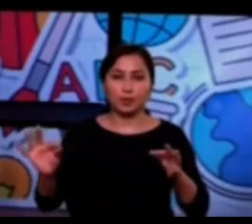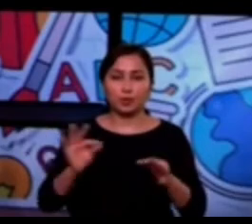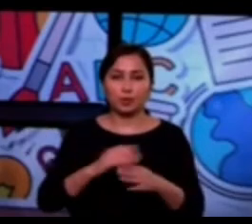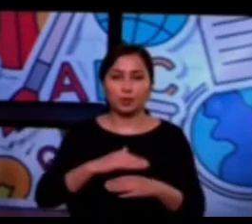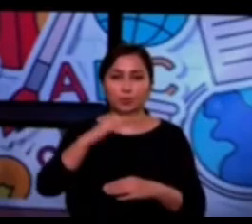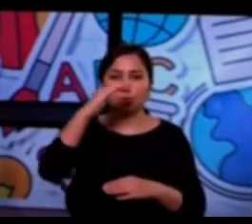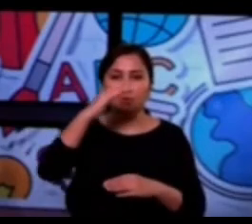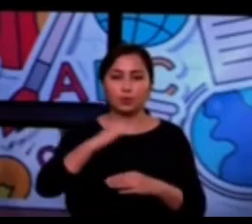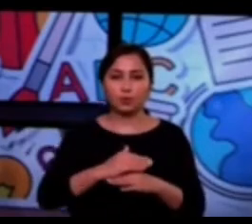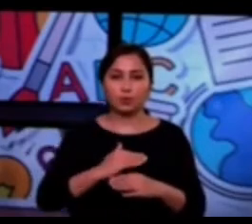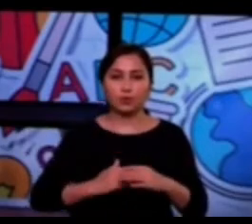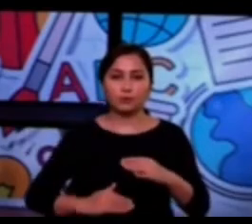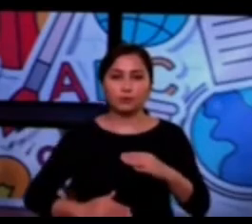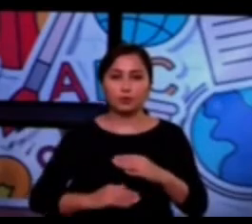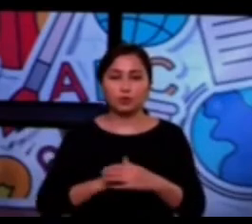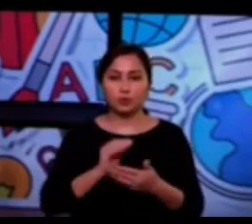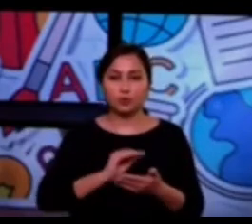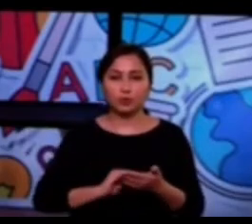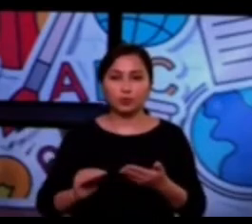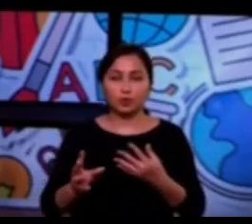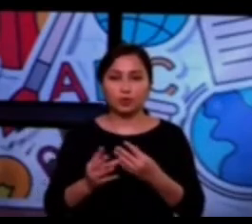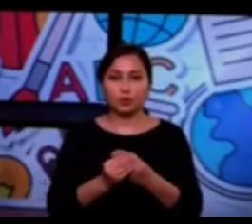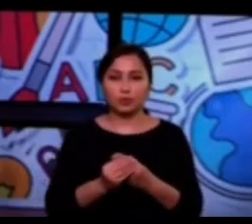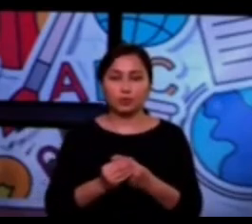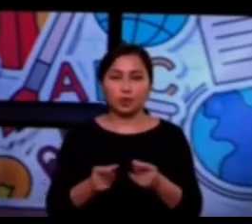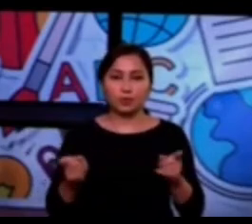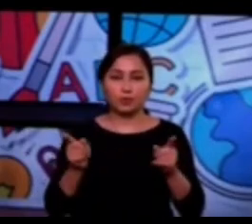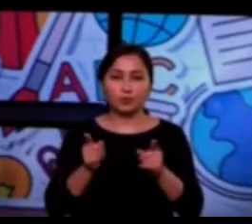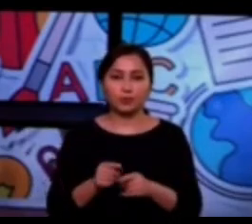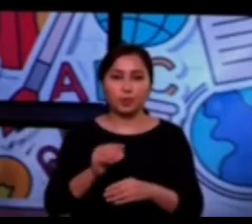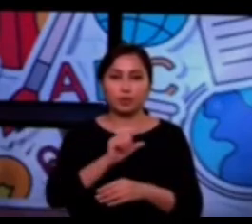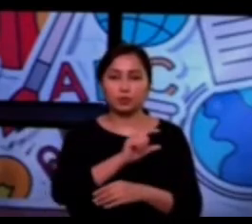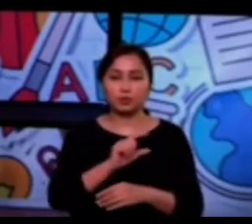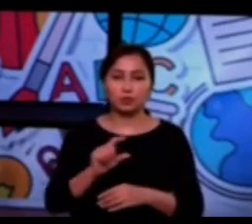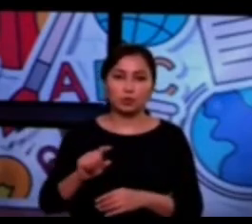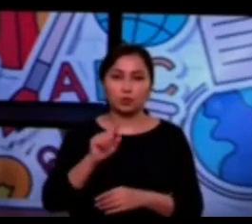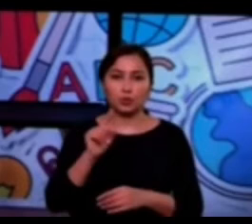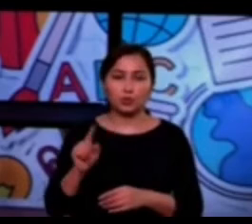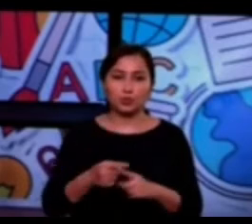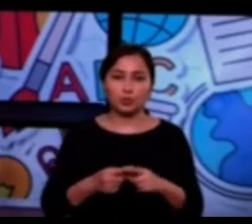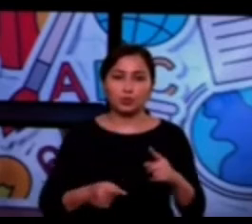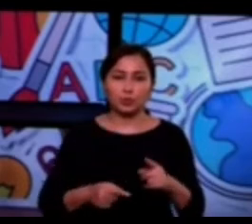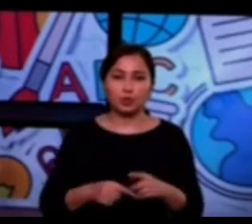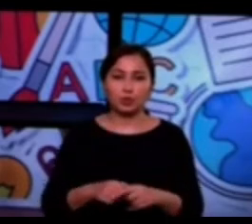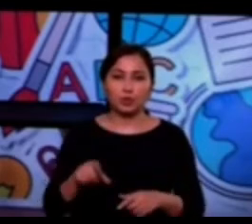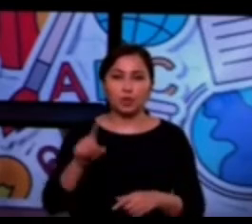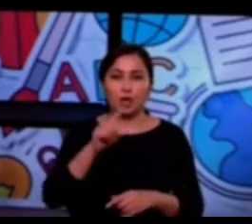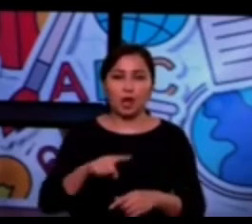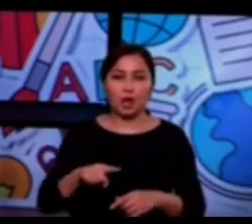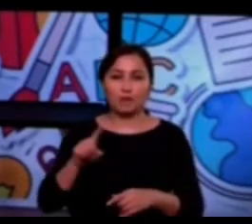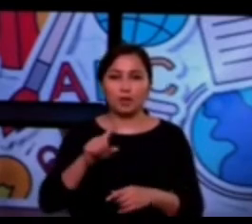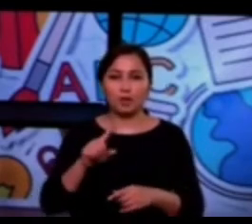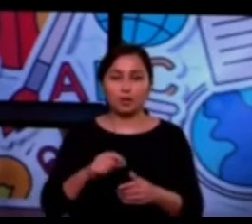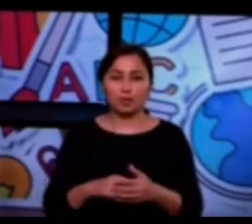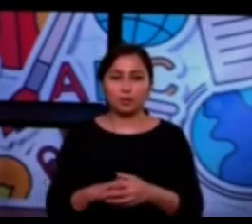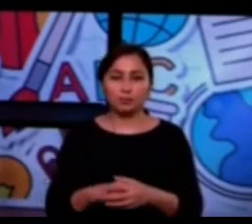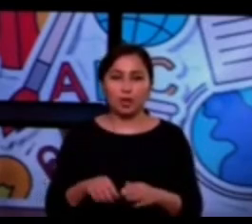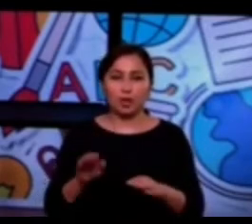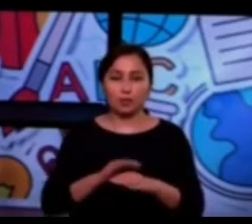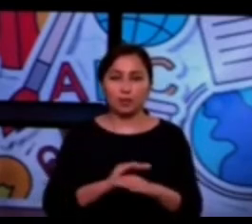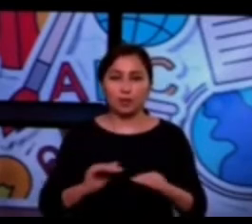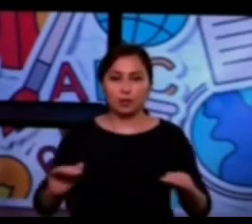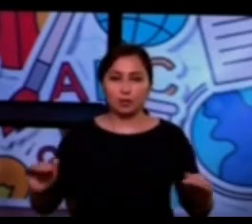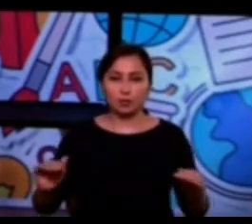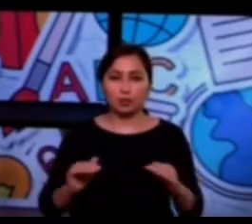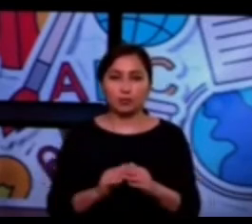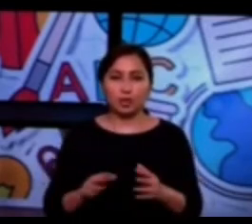и внизу. Писали с вами малый строчный полуовал и малый строчный овал. Молодцы,